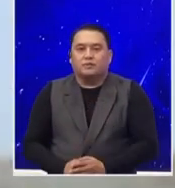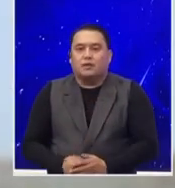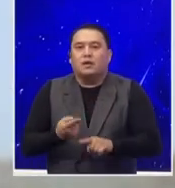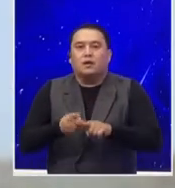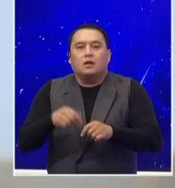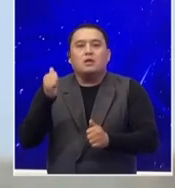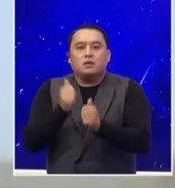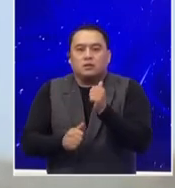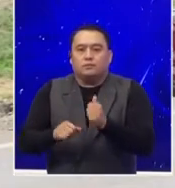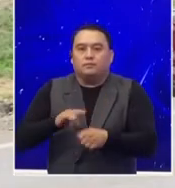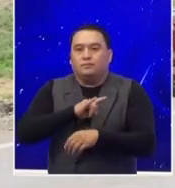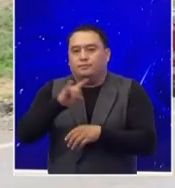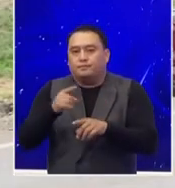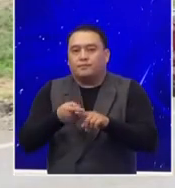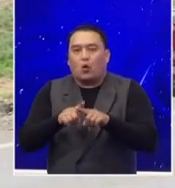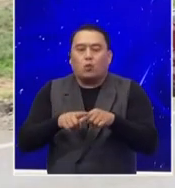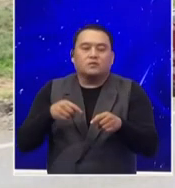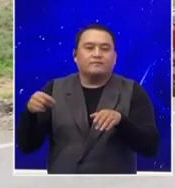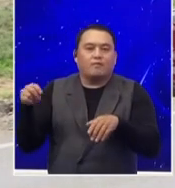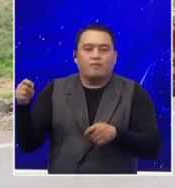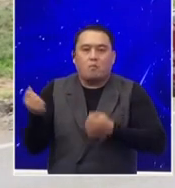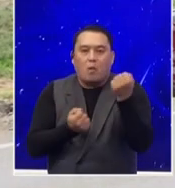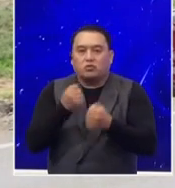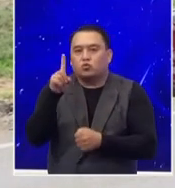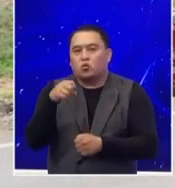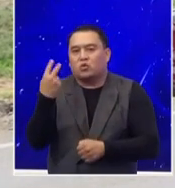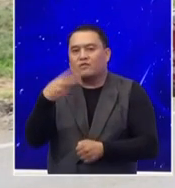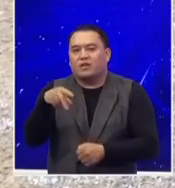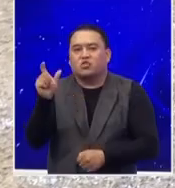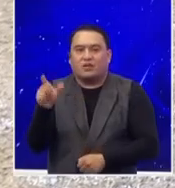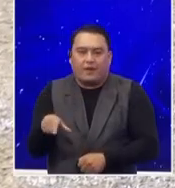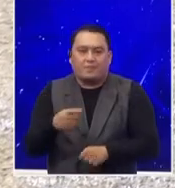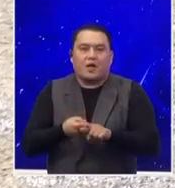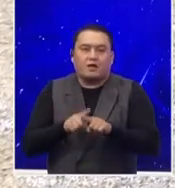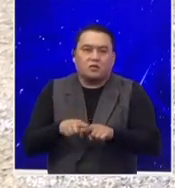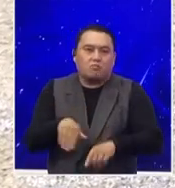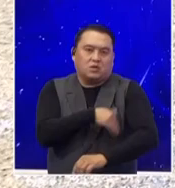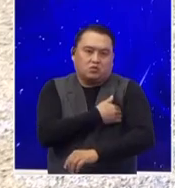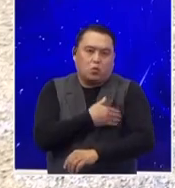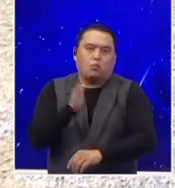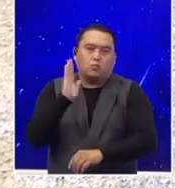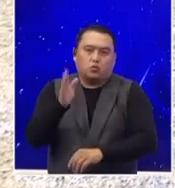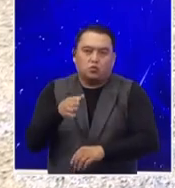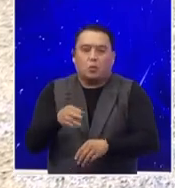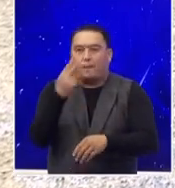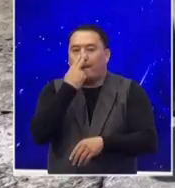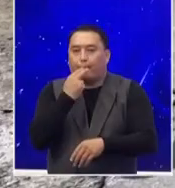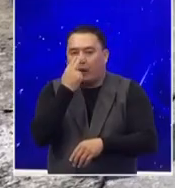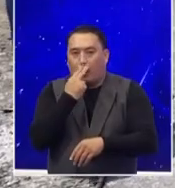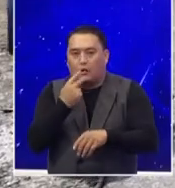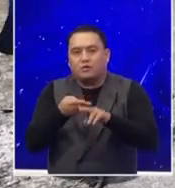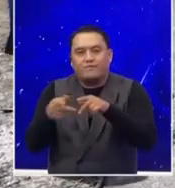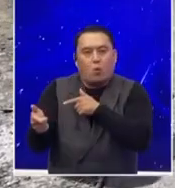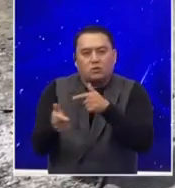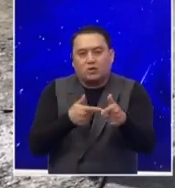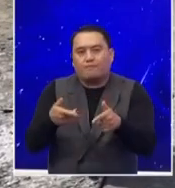Желькуар. Автопереход ежедневно пересекают около 120 человек. Людей с повышенной температурой и признаком ОРВИ